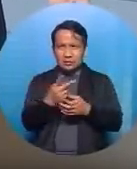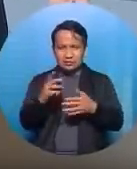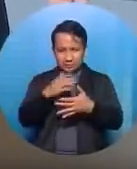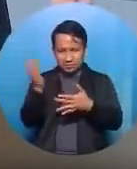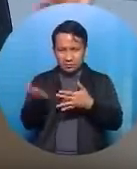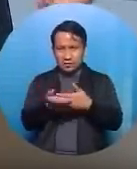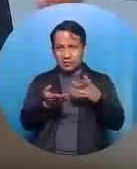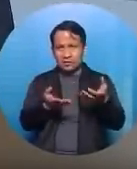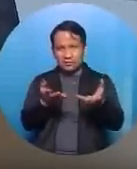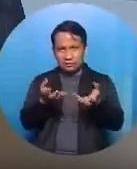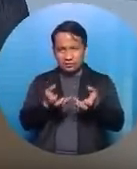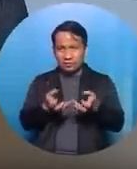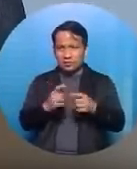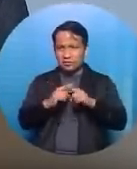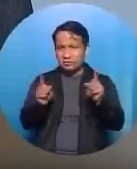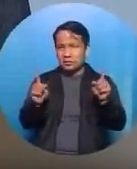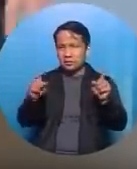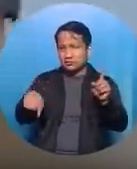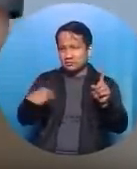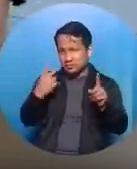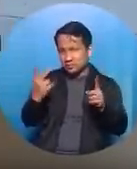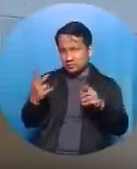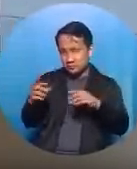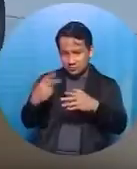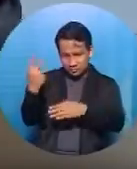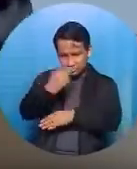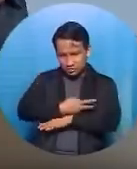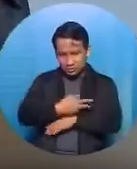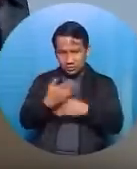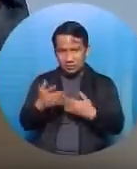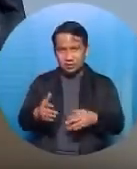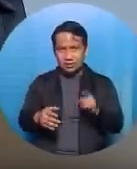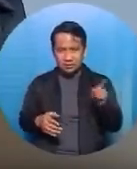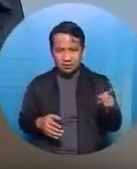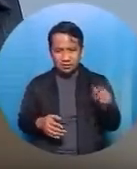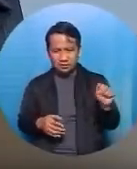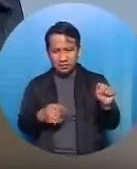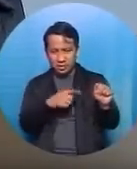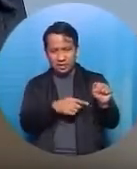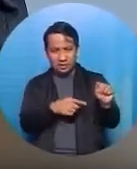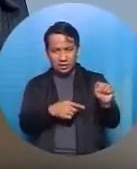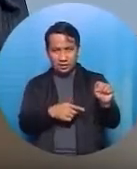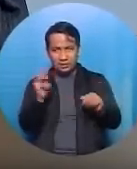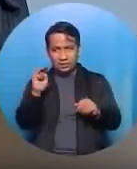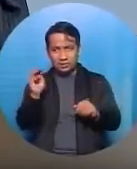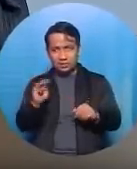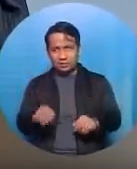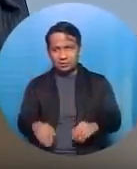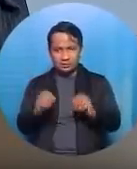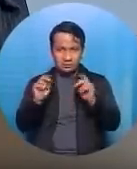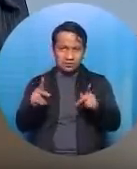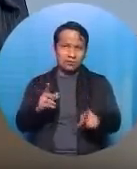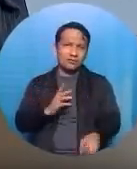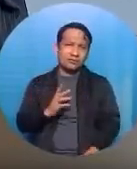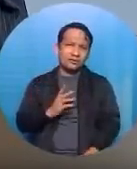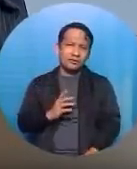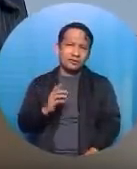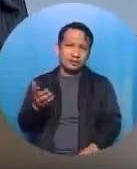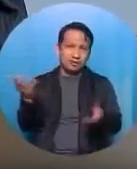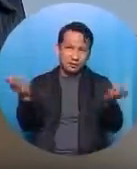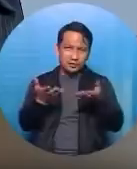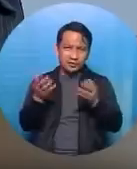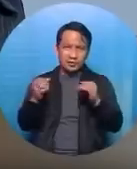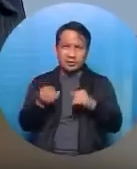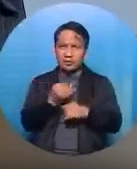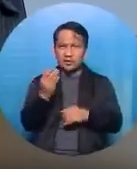Magsasampa si Annalyn. Gusto niya agad. Okay pero maraming nyo up to 2 days. Okay ba sa inyo, Ma'am Annalyn? I'll give you until Monday. Okay po, sir. Okay, usap muna